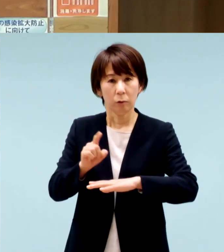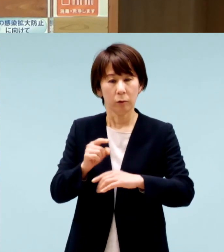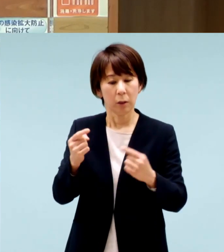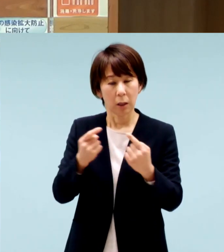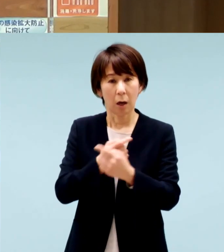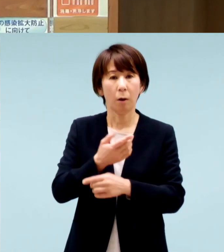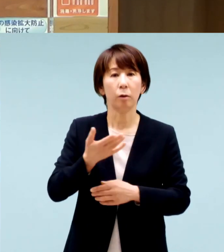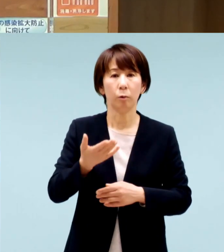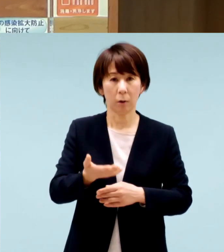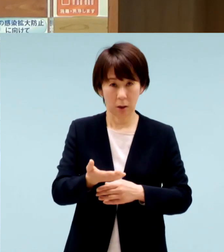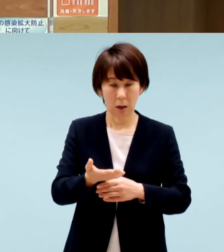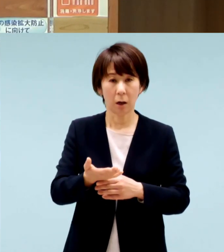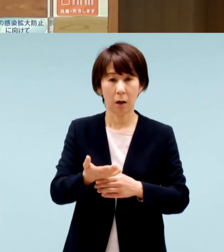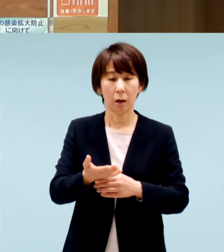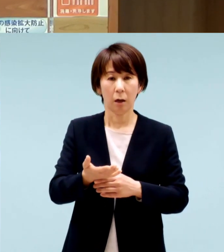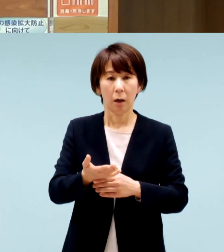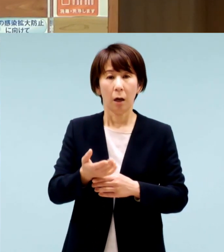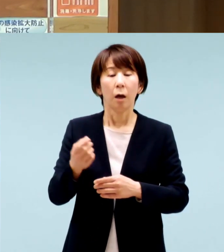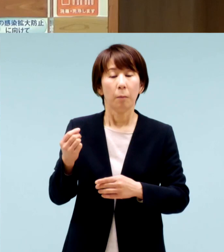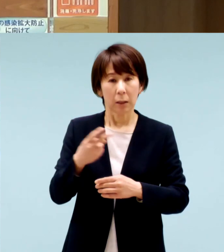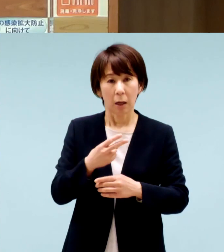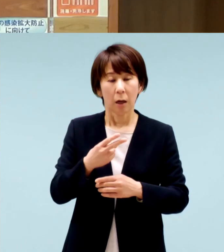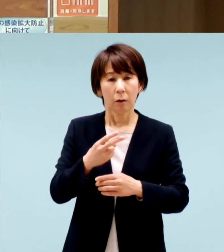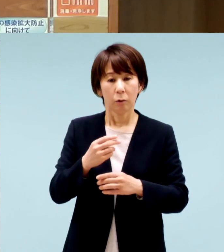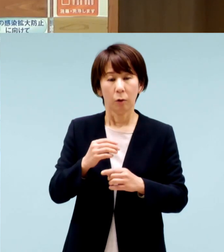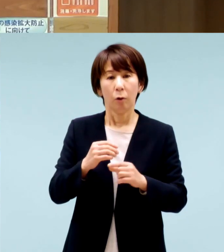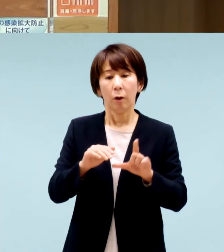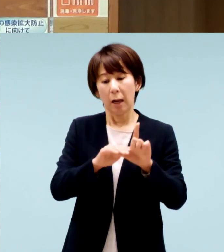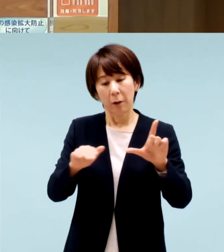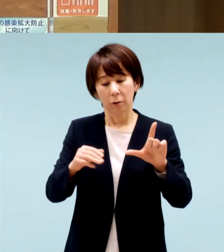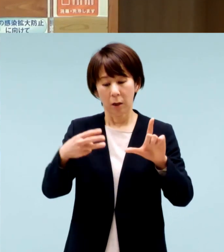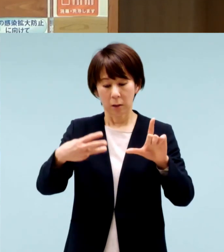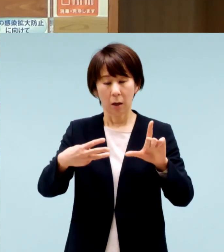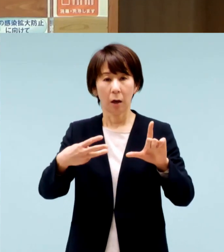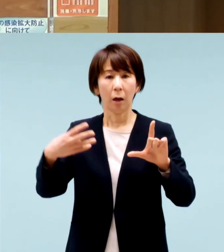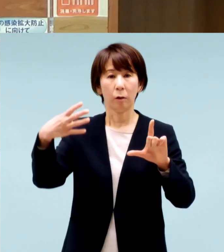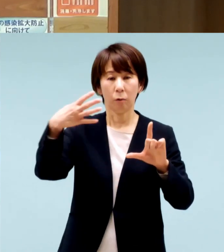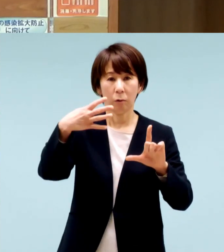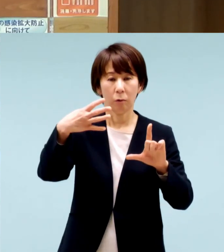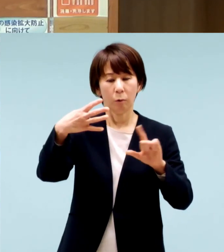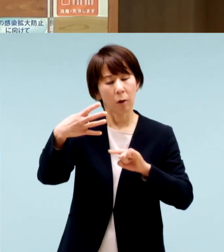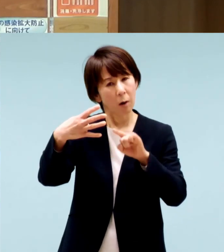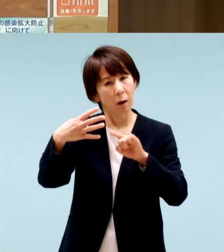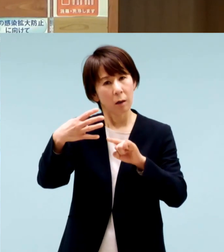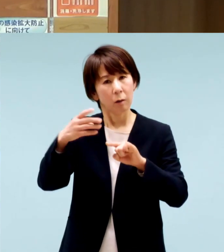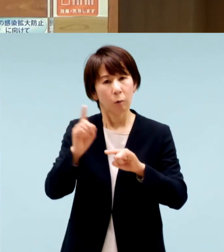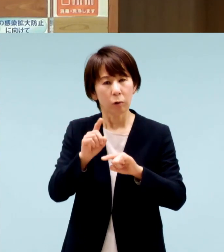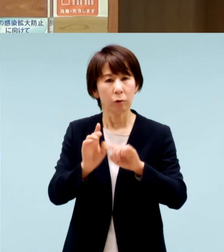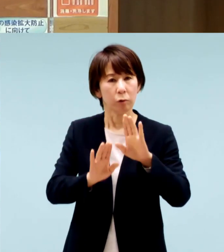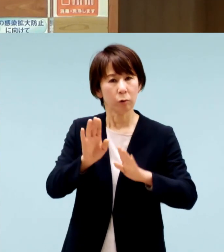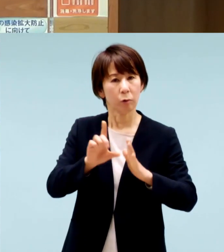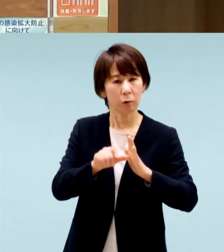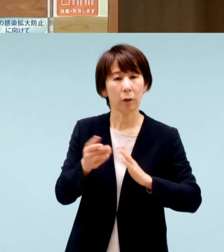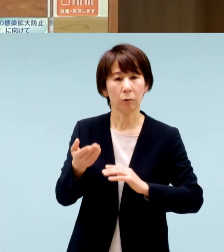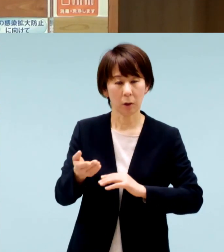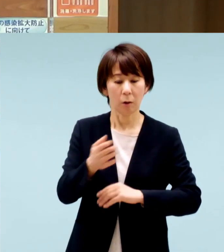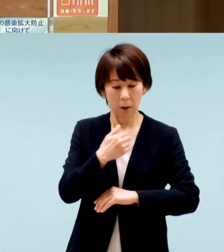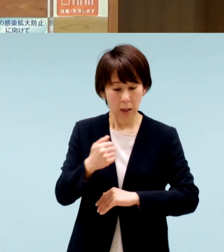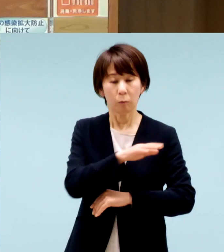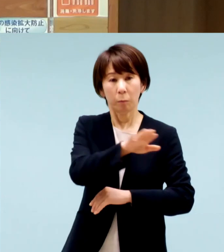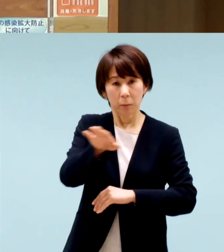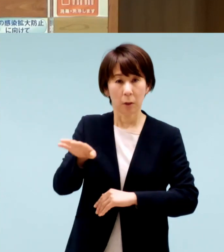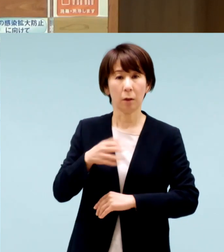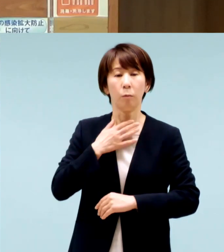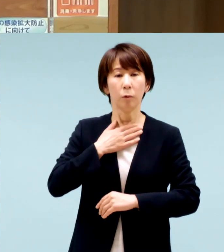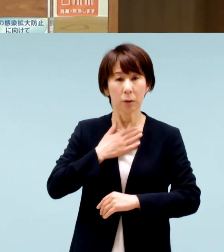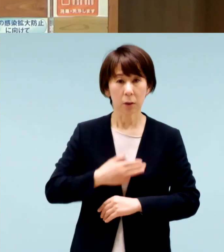そこに入っていくのかっていうことをある程度こう知らないと、我々だけじゃなくていけないと思います。で